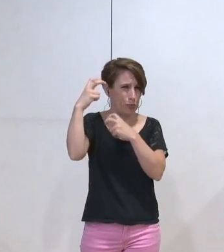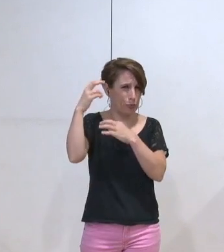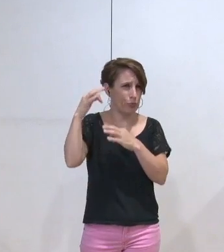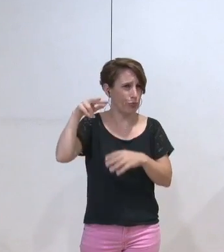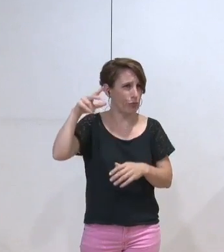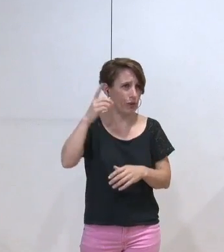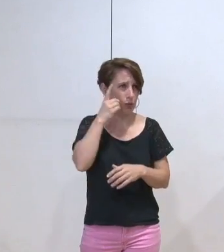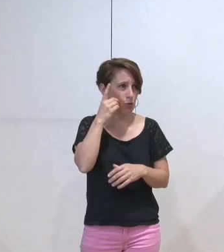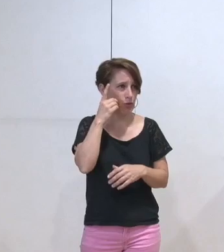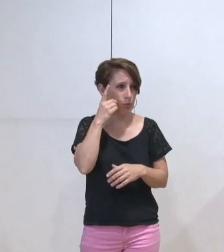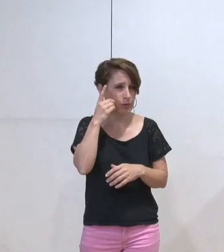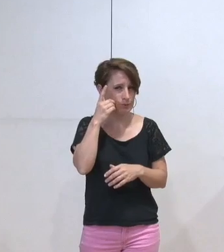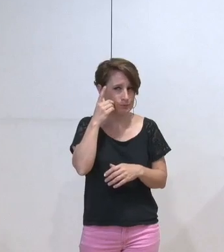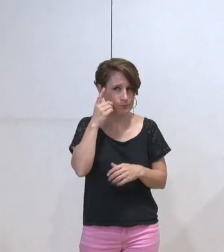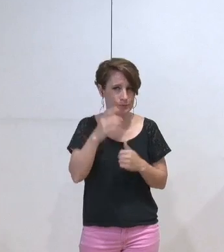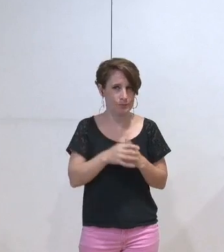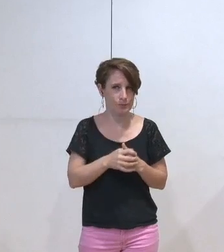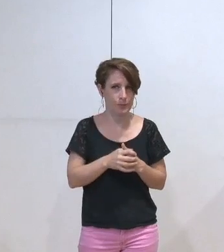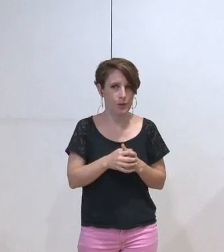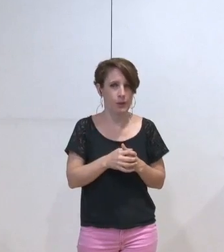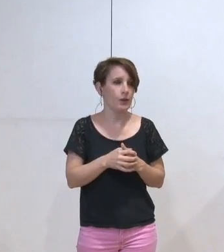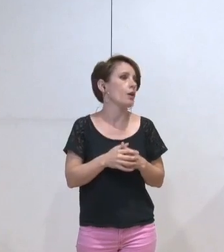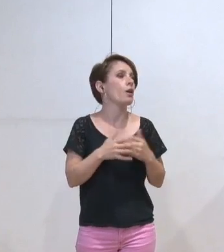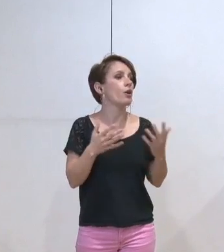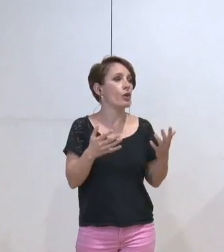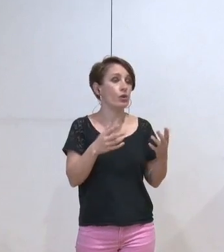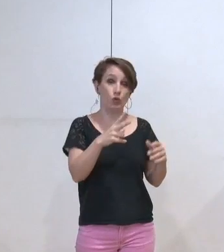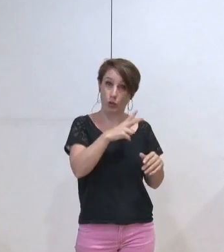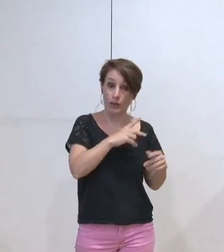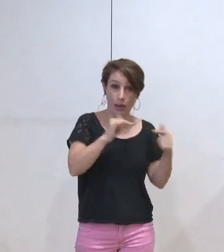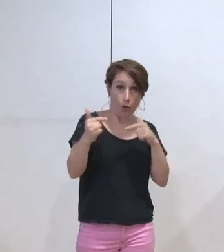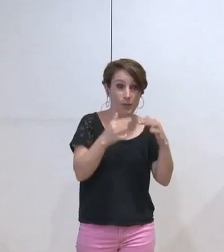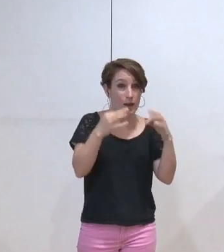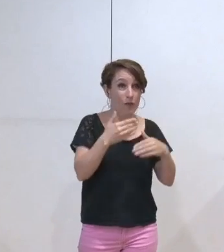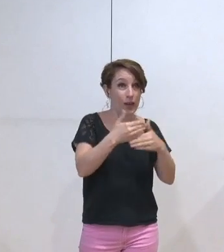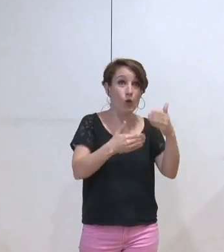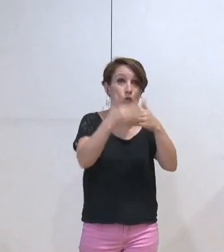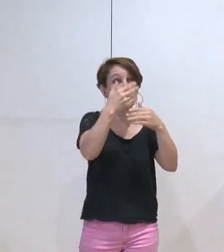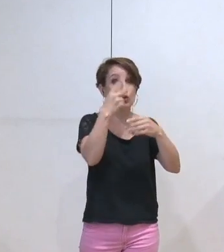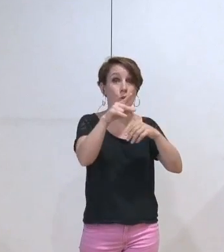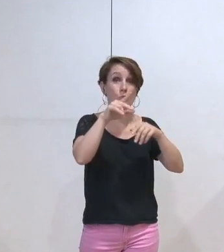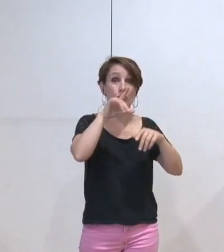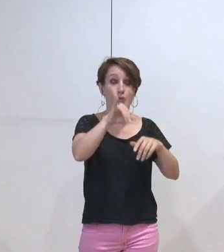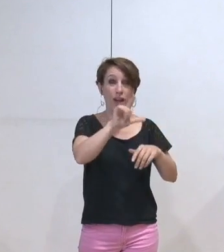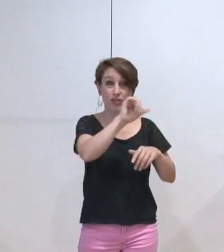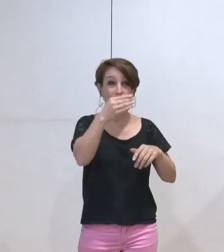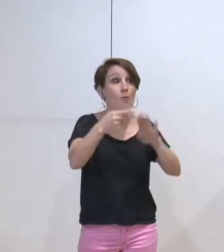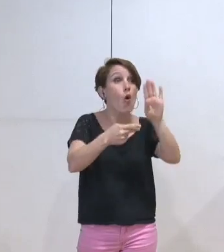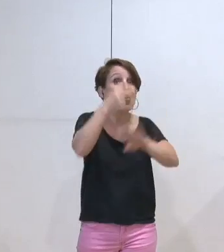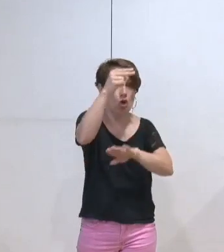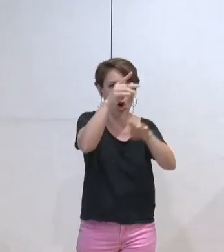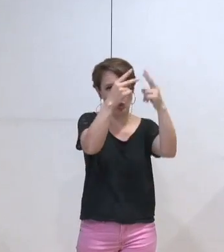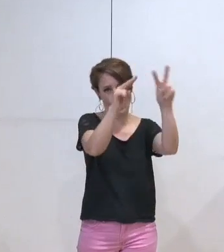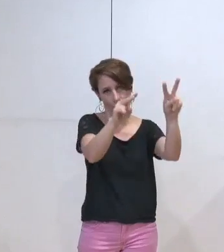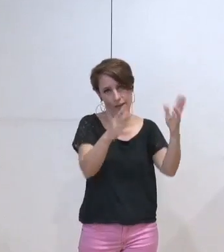construction de logements publics et de logements sociaux au nord de la ville est ce qui peut interroger y compris certains choix d'opération mais on voit bien que